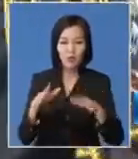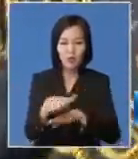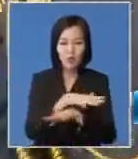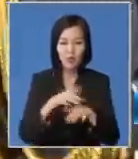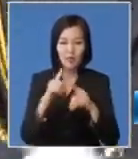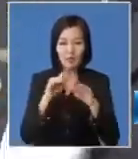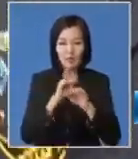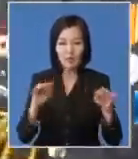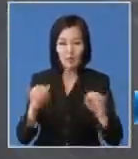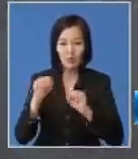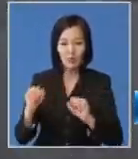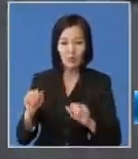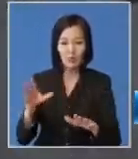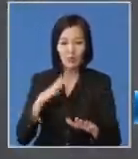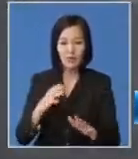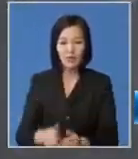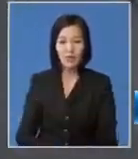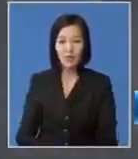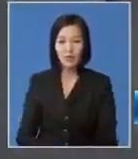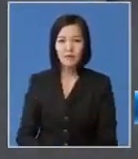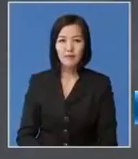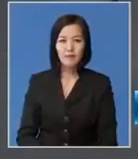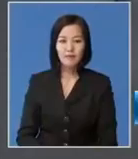тыныштығын қорғап келеді.